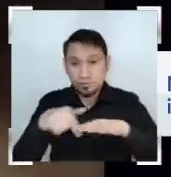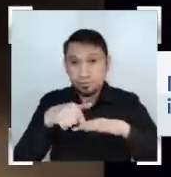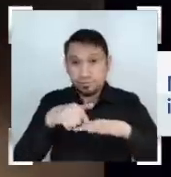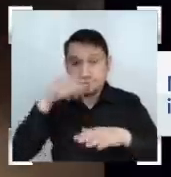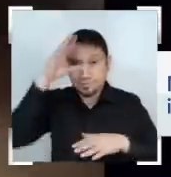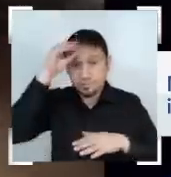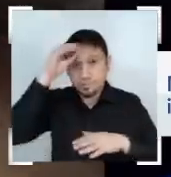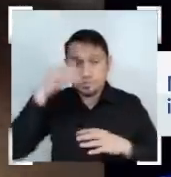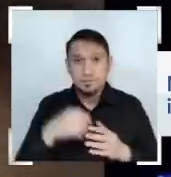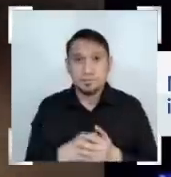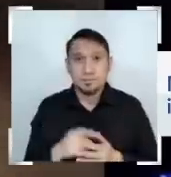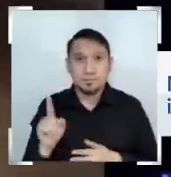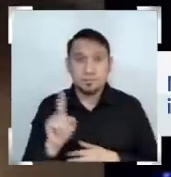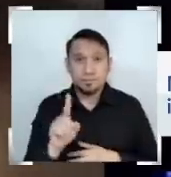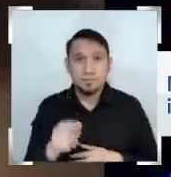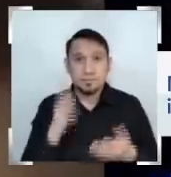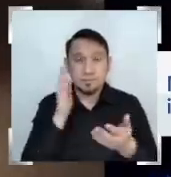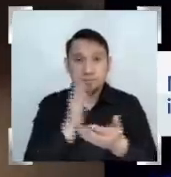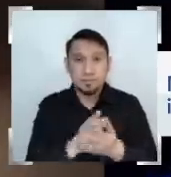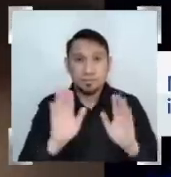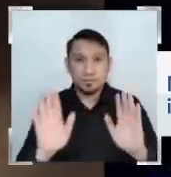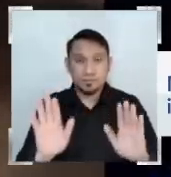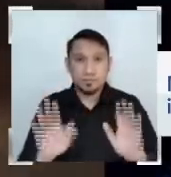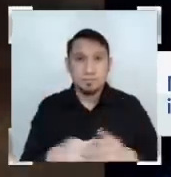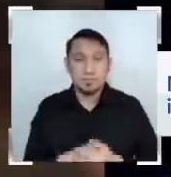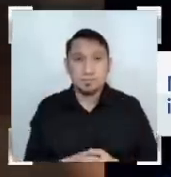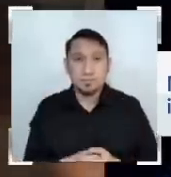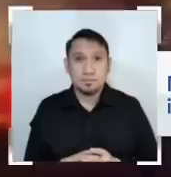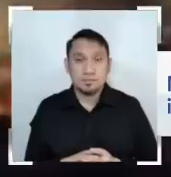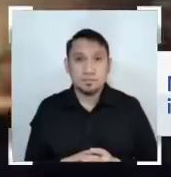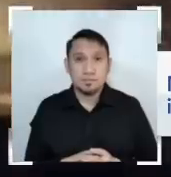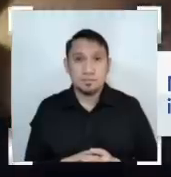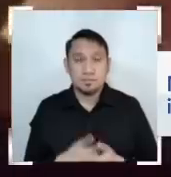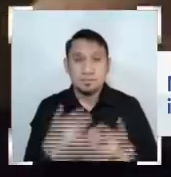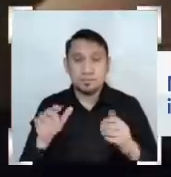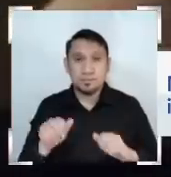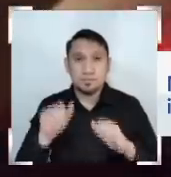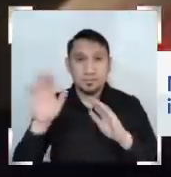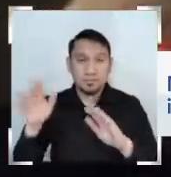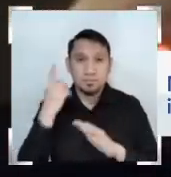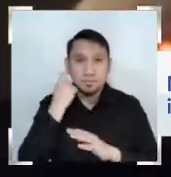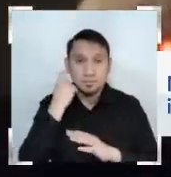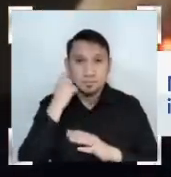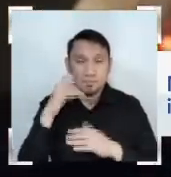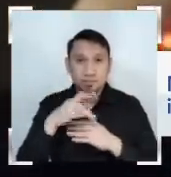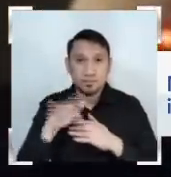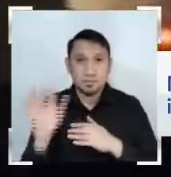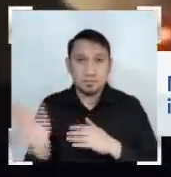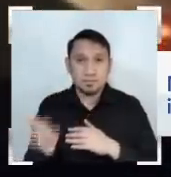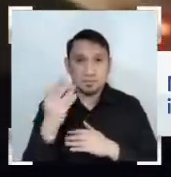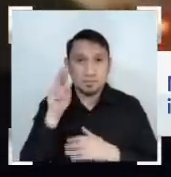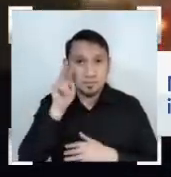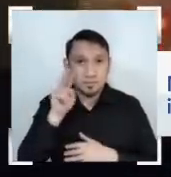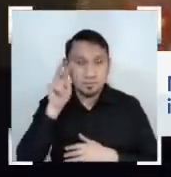sa kalsada at nagpatigil ng trafiko sa isang bahagi ng Marcos Highway sa Antipolo City kaninang madaling araw. Ang video, kuha